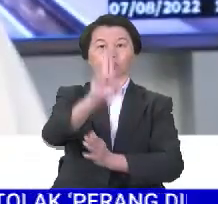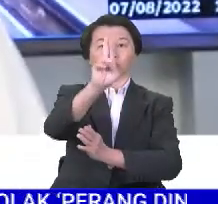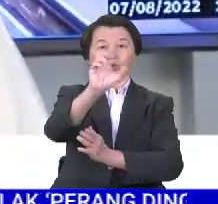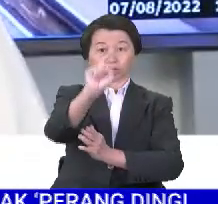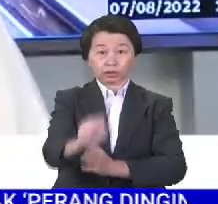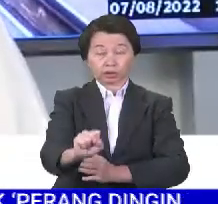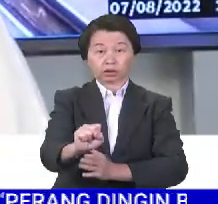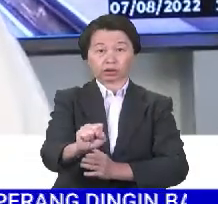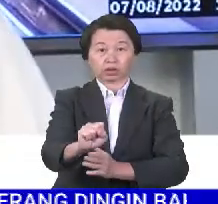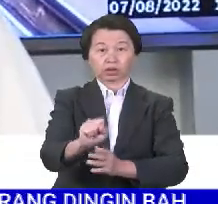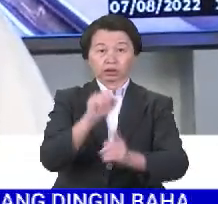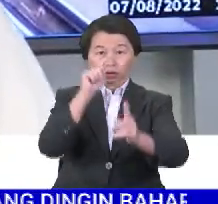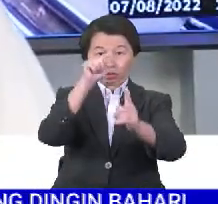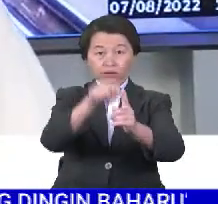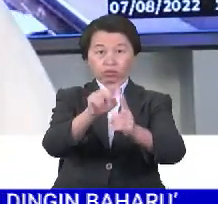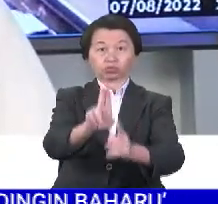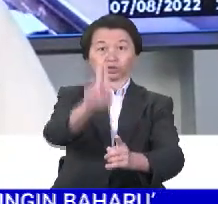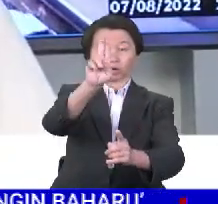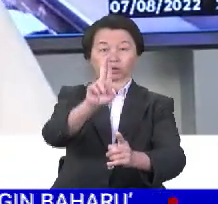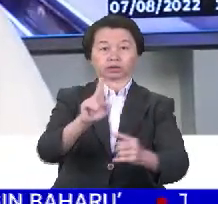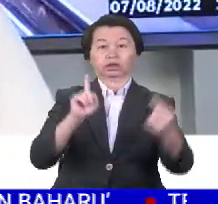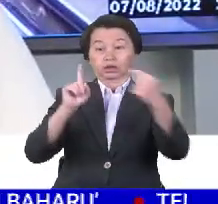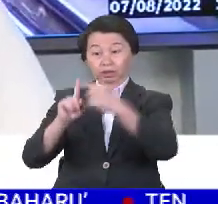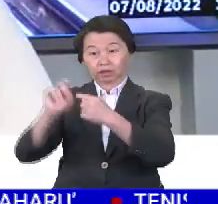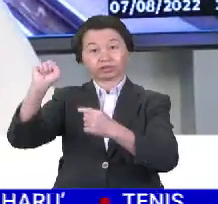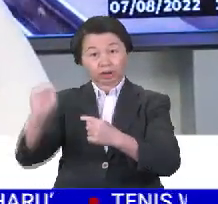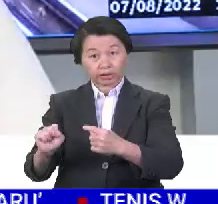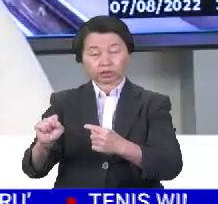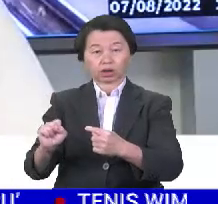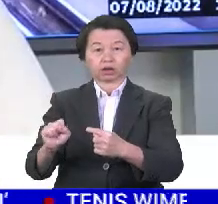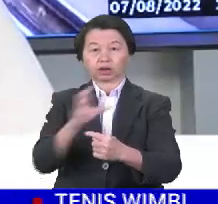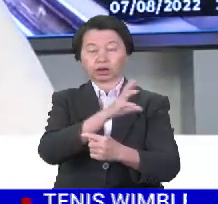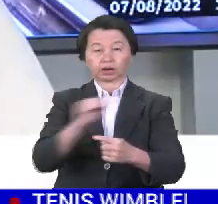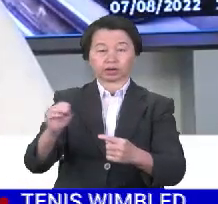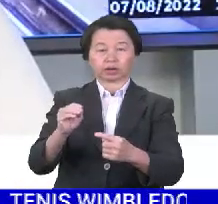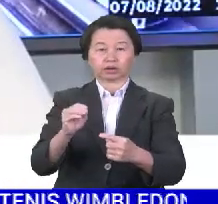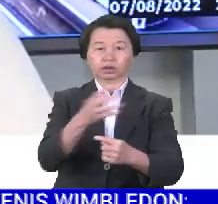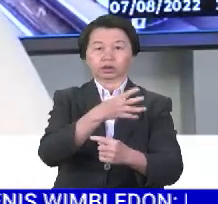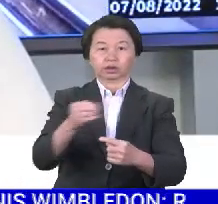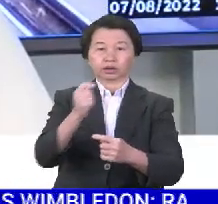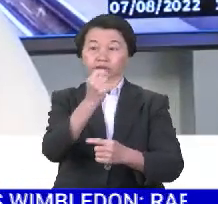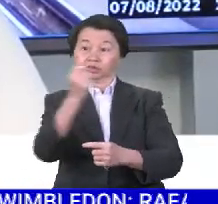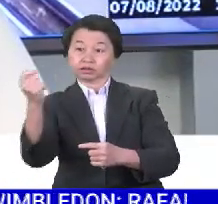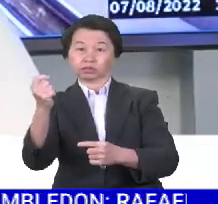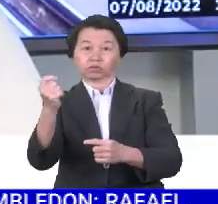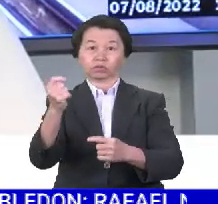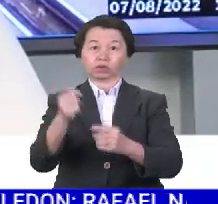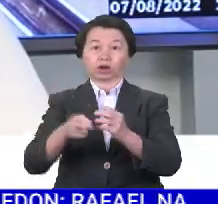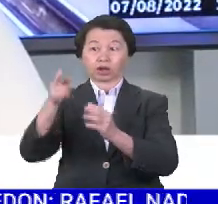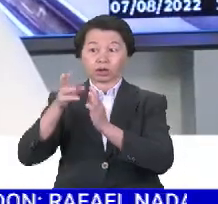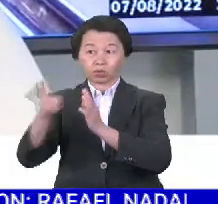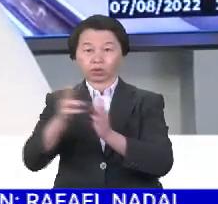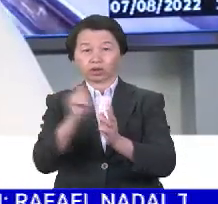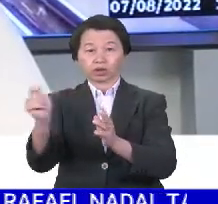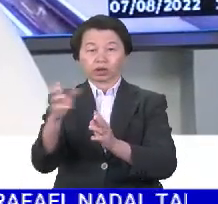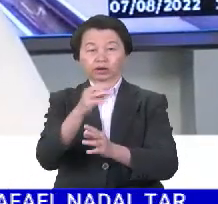Selatan yang menghala ke arah utara dan juga selatan, dan juga Lebuh Raya Pantai Timur dan juga Lebuh Raya KL